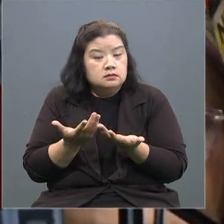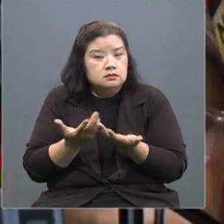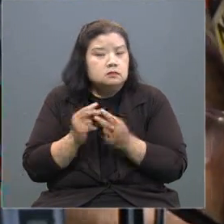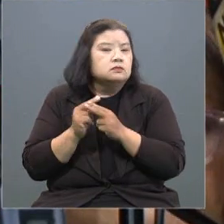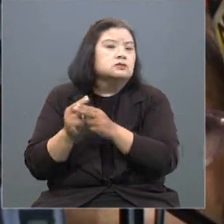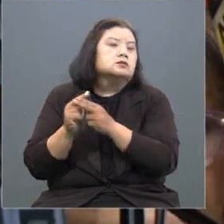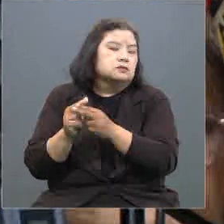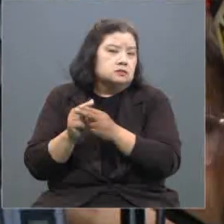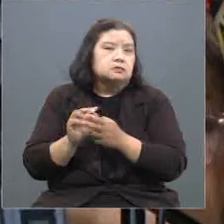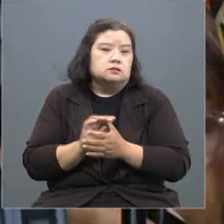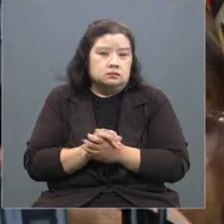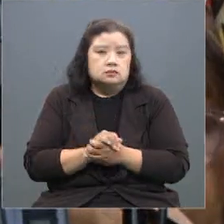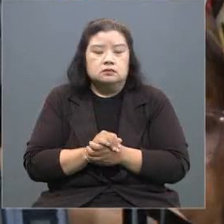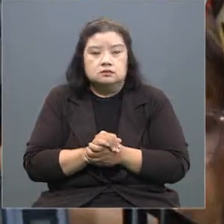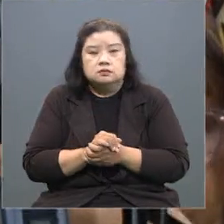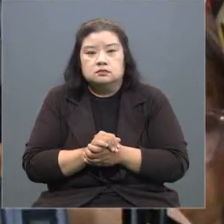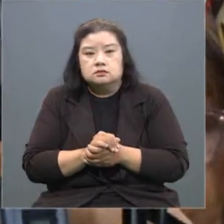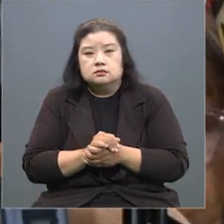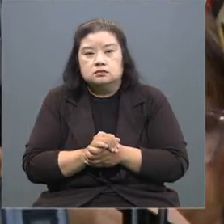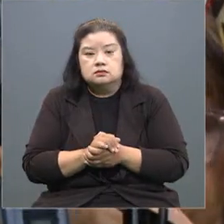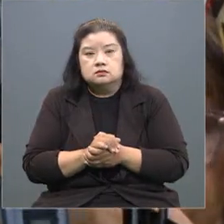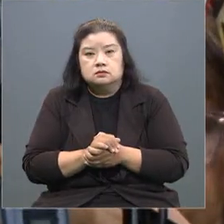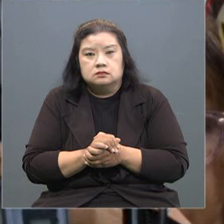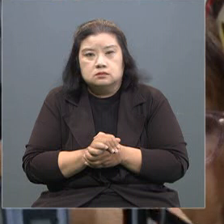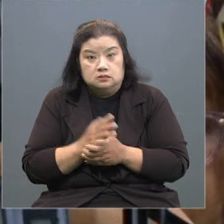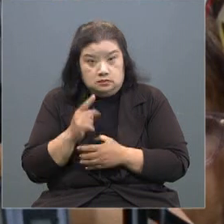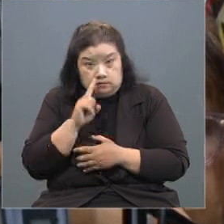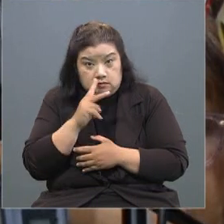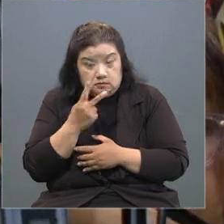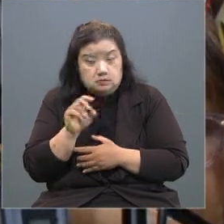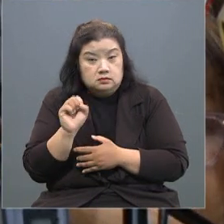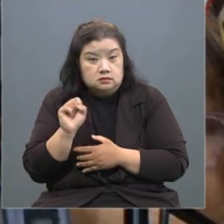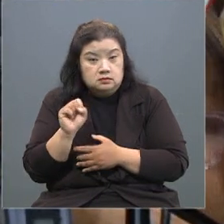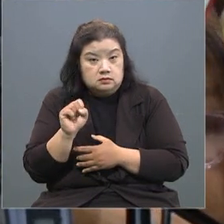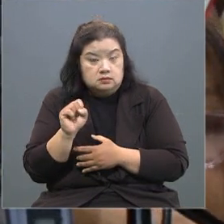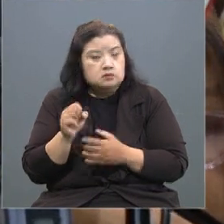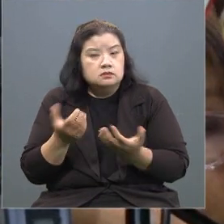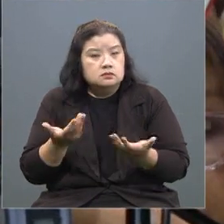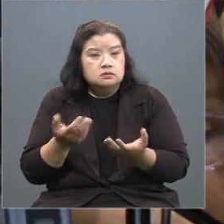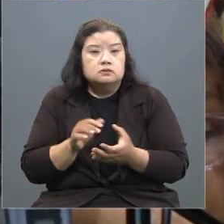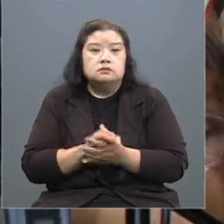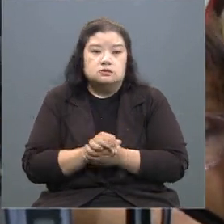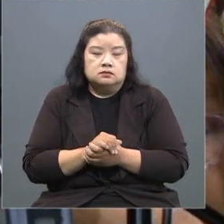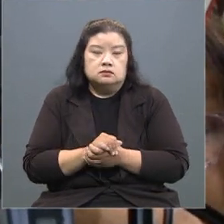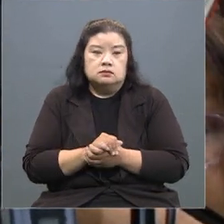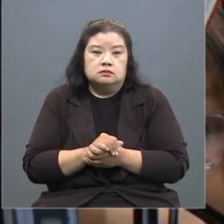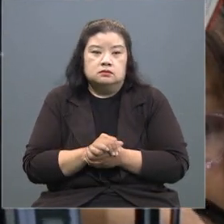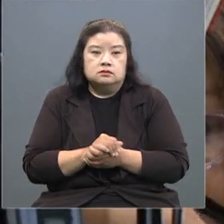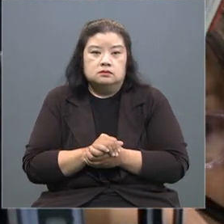ของส่วนบุคคลไปนะครับ มีการส่งหมายเรียกครั้งที่2ค่ะก็อาจจะไม่อยู่ได้ครบ